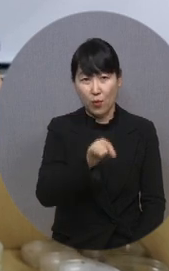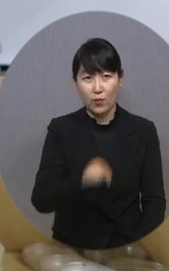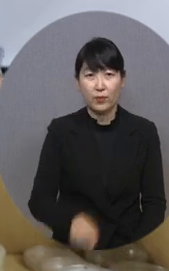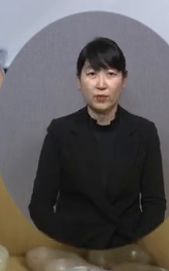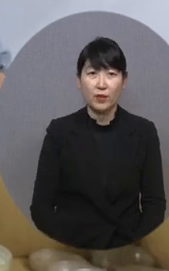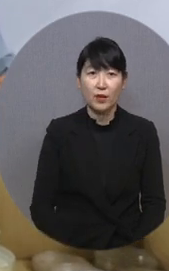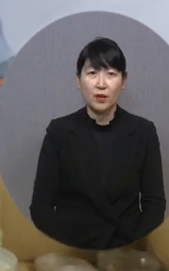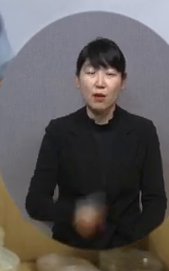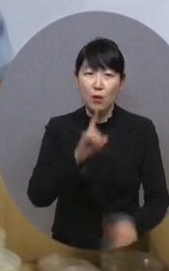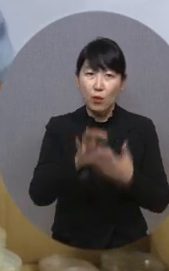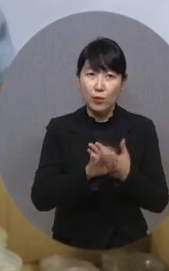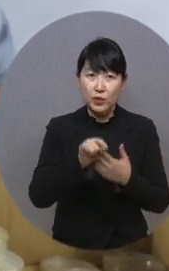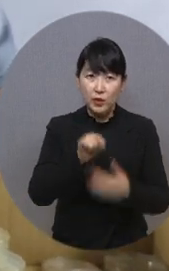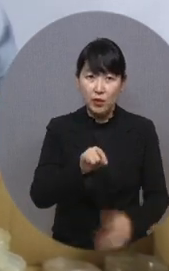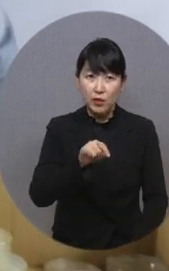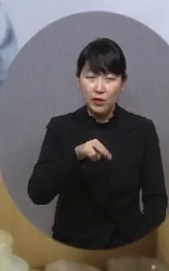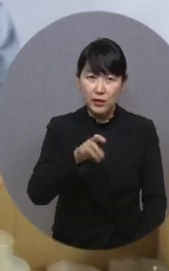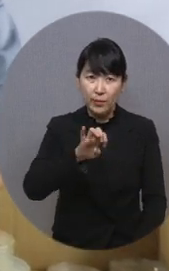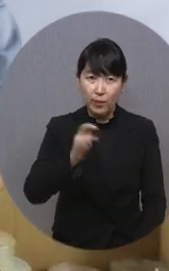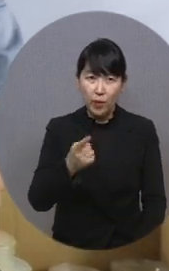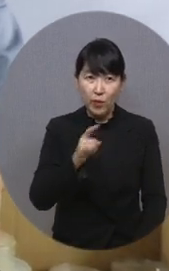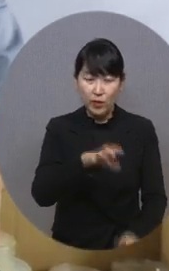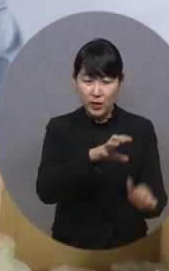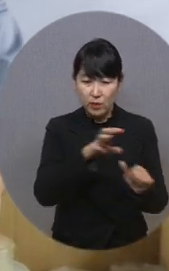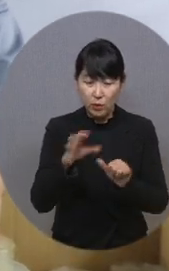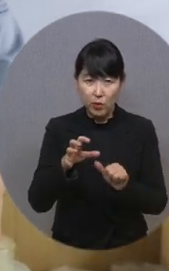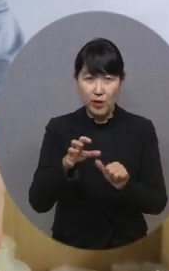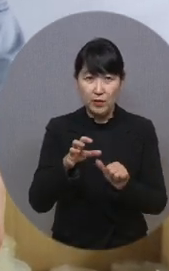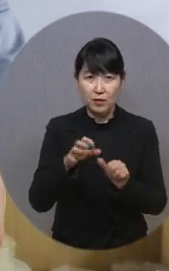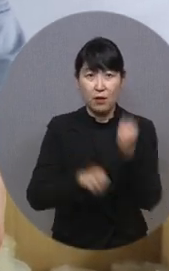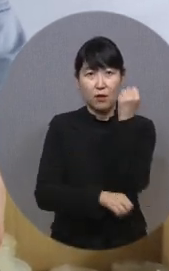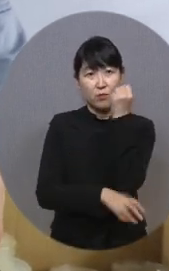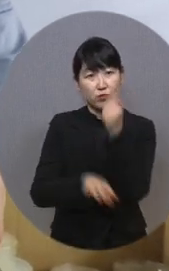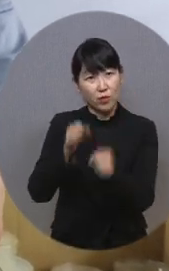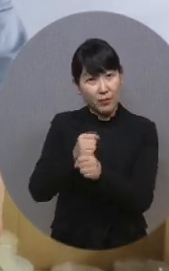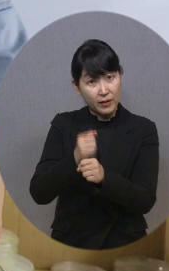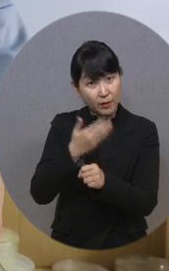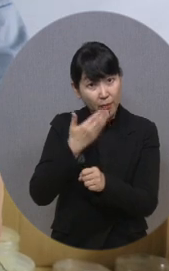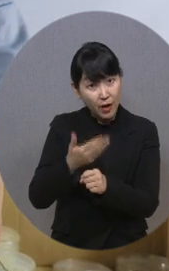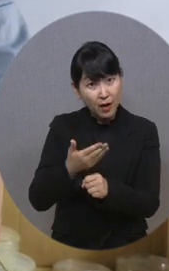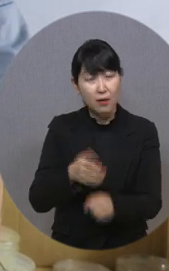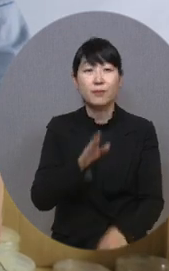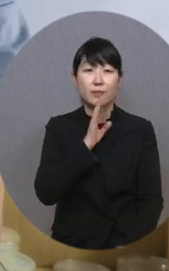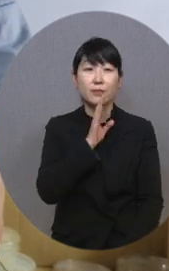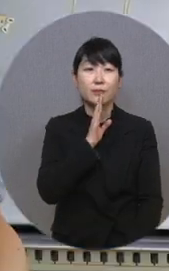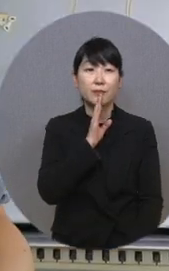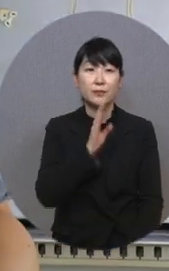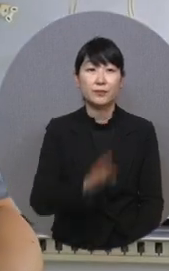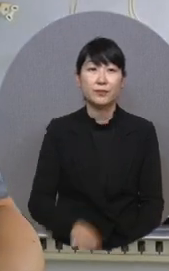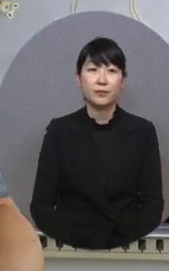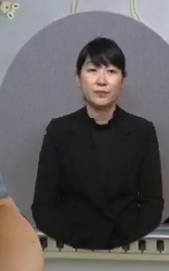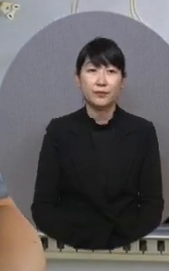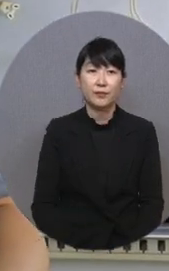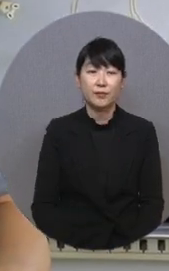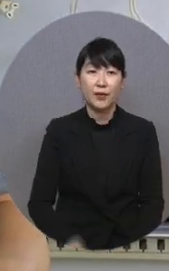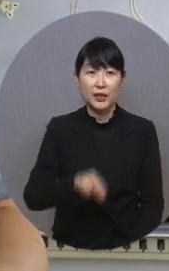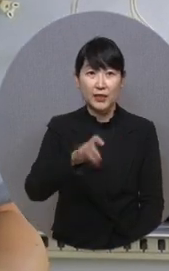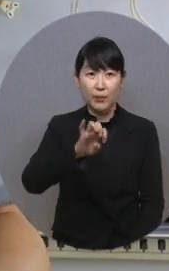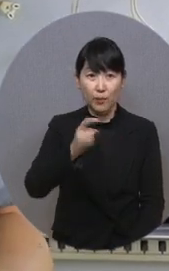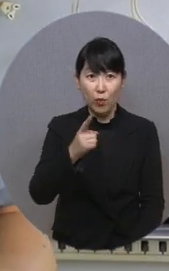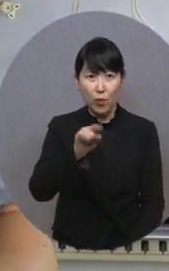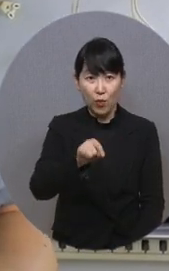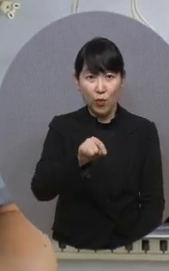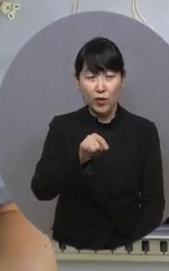이 산삼으로 산삼의 세포로 배양근을 만든다거나 네네. 이렇게 아 세포에서부터 식물의